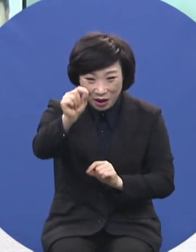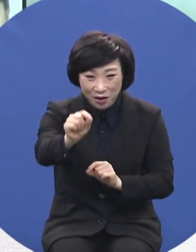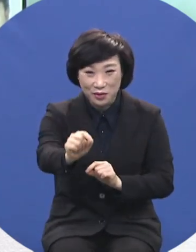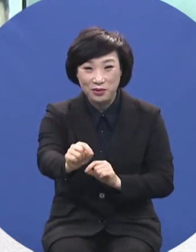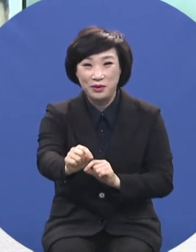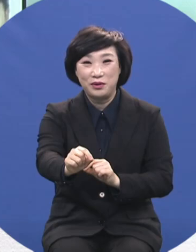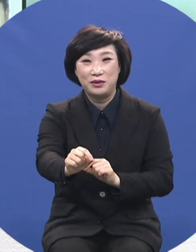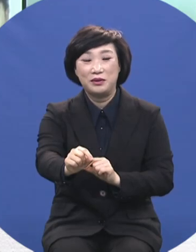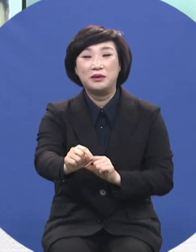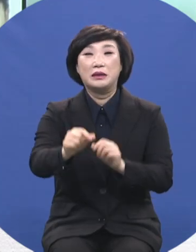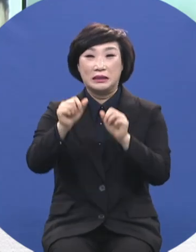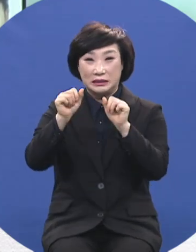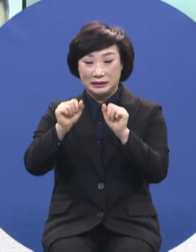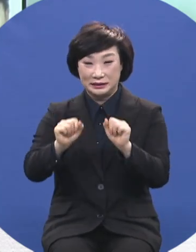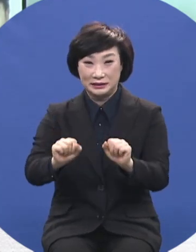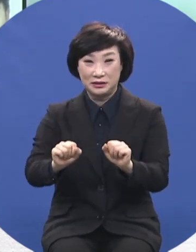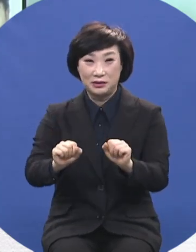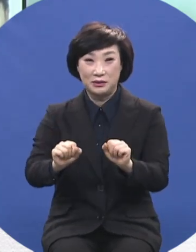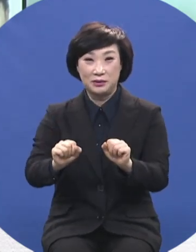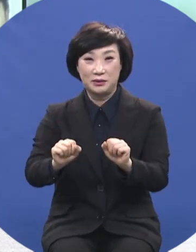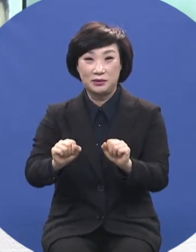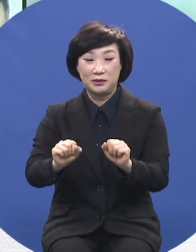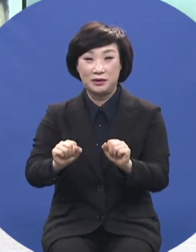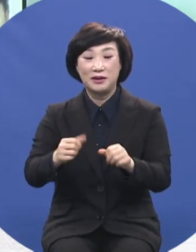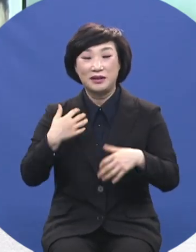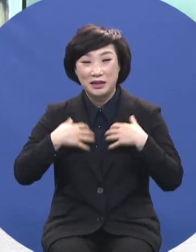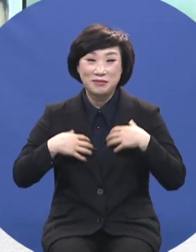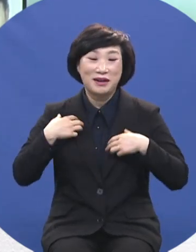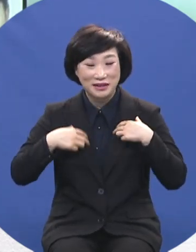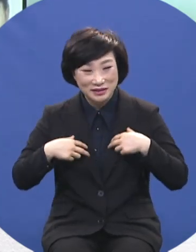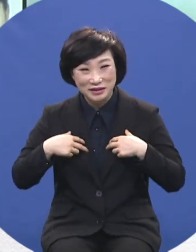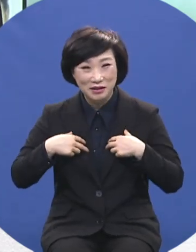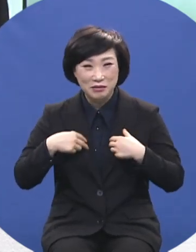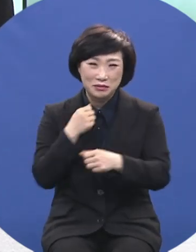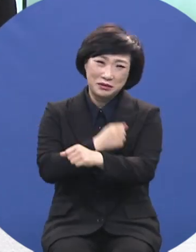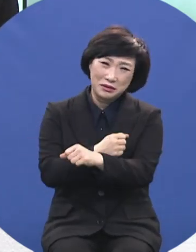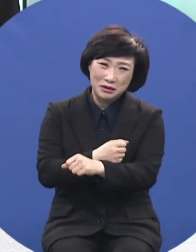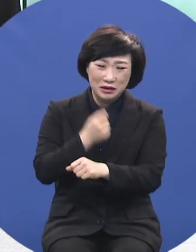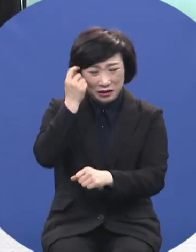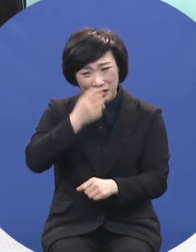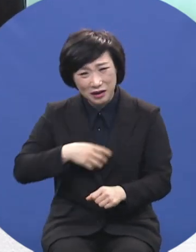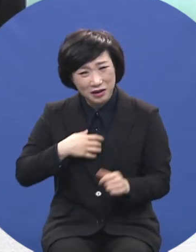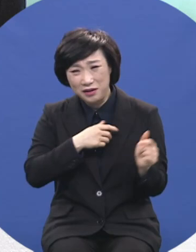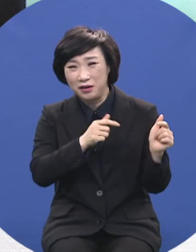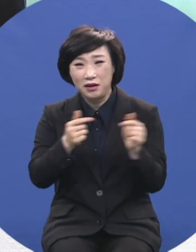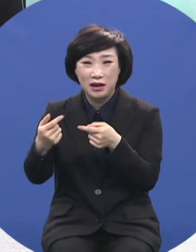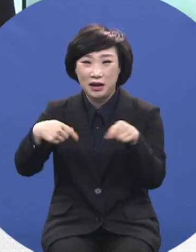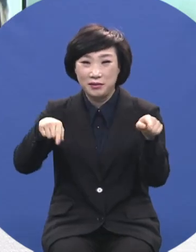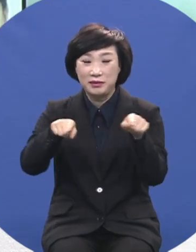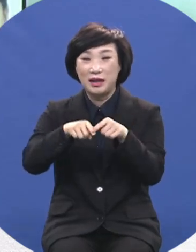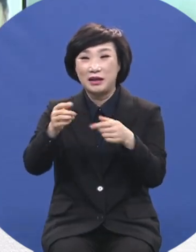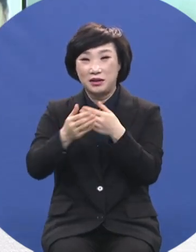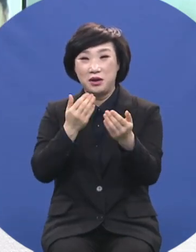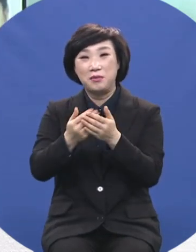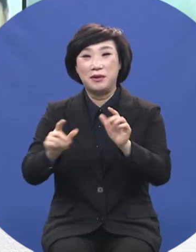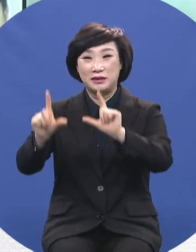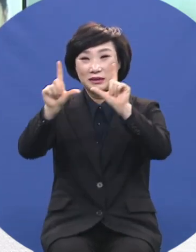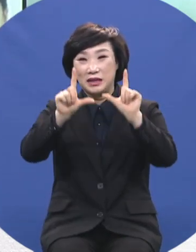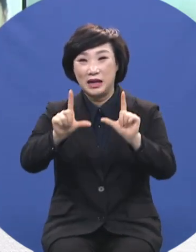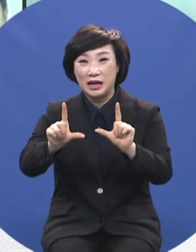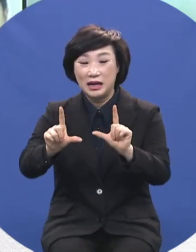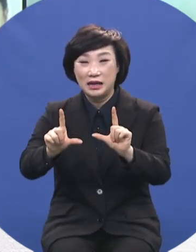영원히 존재하면서 희노애락을 같이 경험하며 살 수 있는